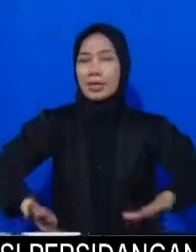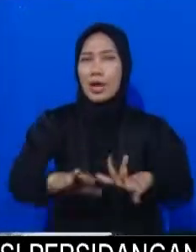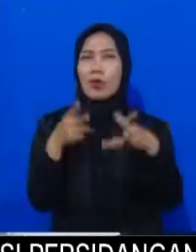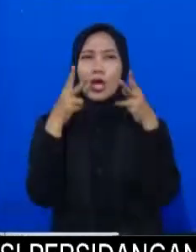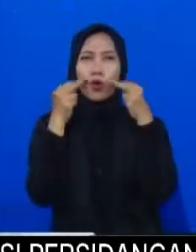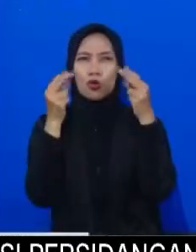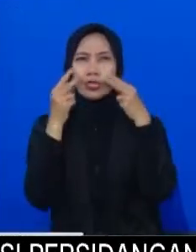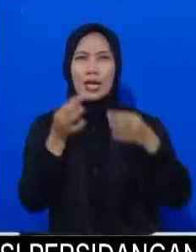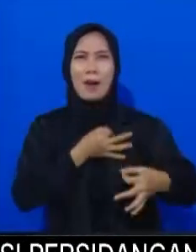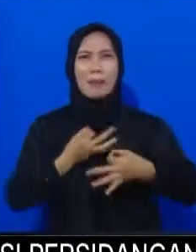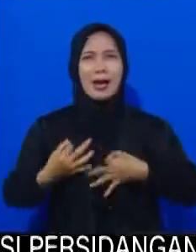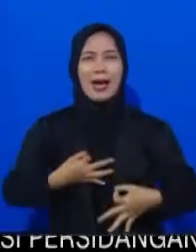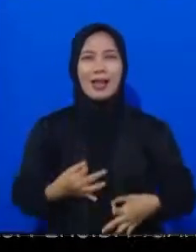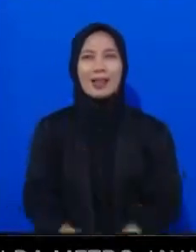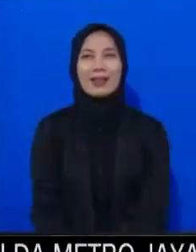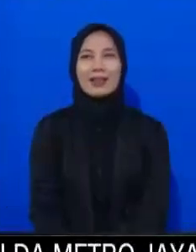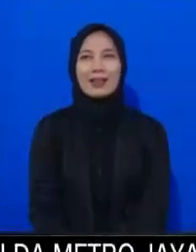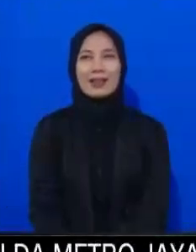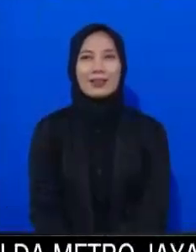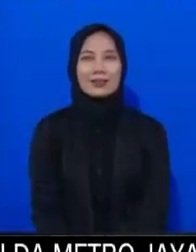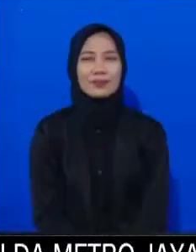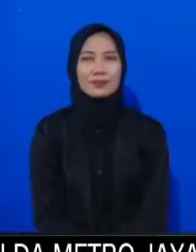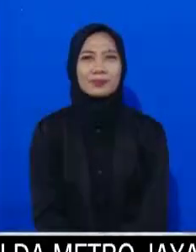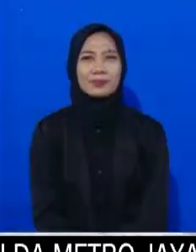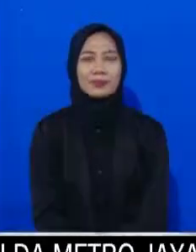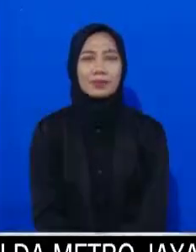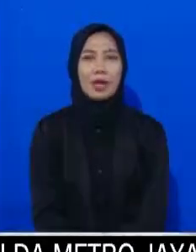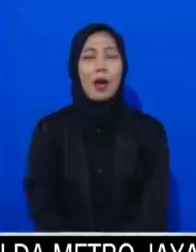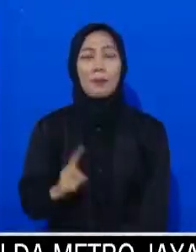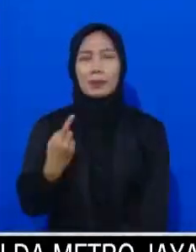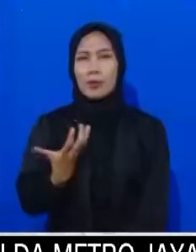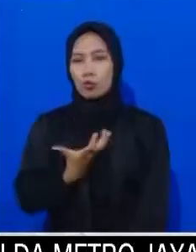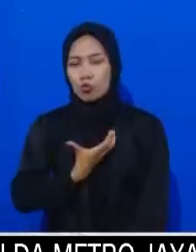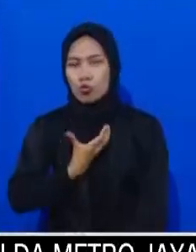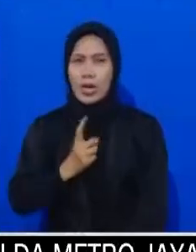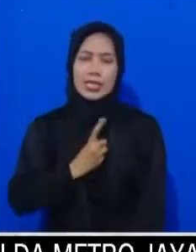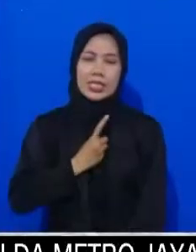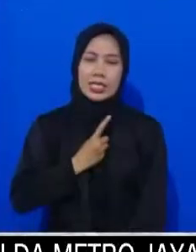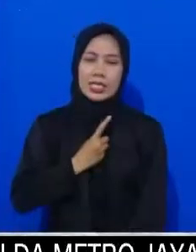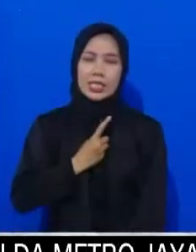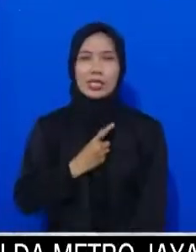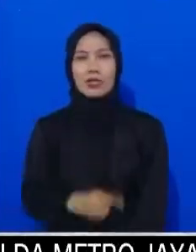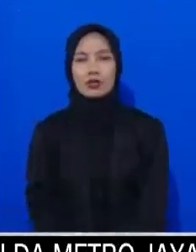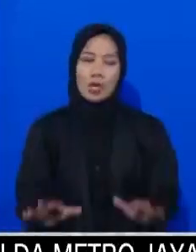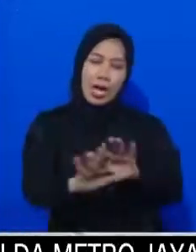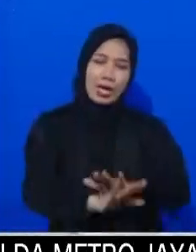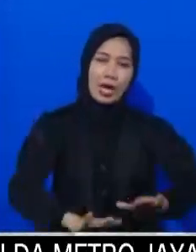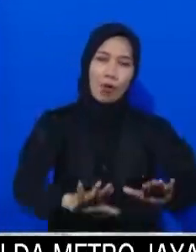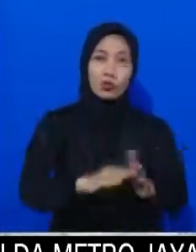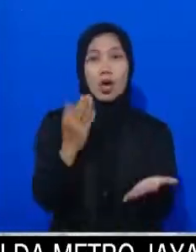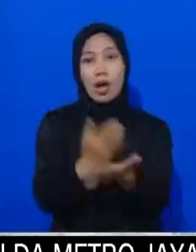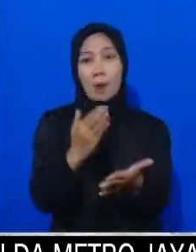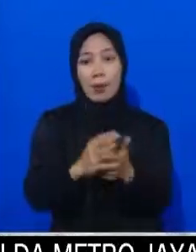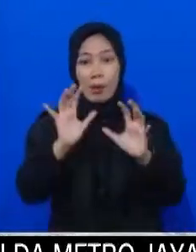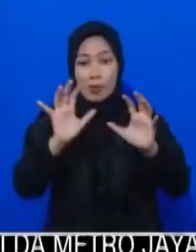halaman depan rumahnya untuk membudidaya kucing Bengal. Berawal dari hobi, kini ia berhasil membudidayakan puluhan ekor kucing